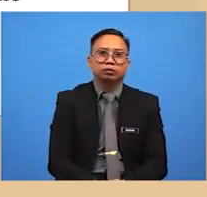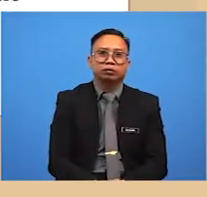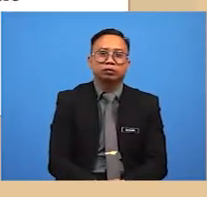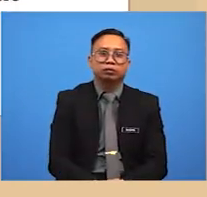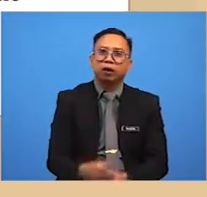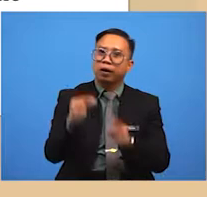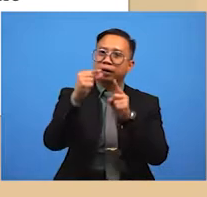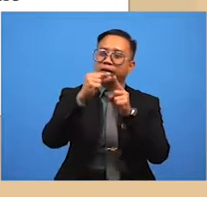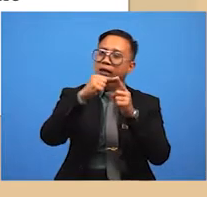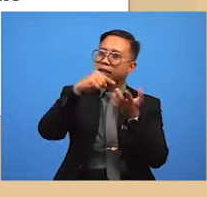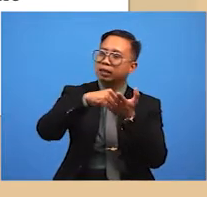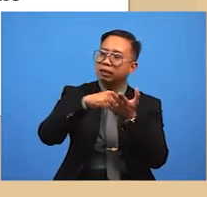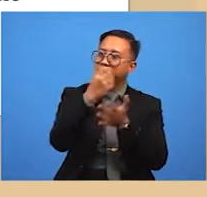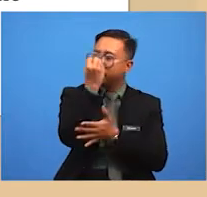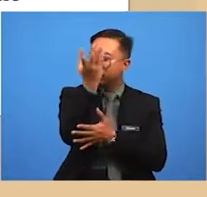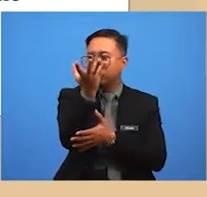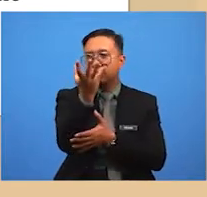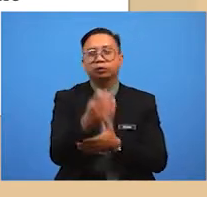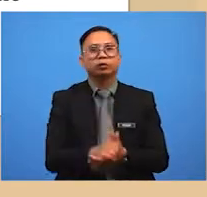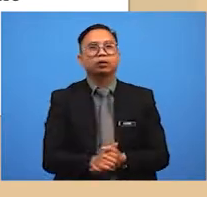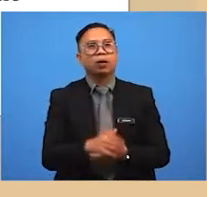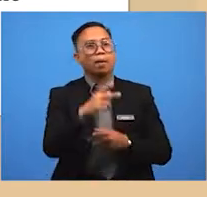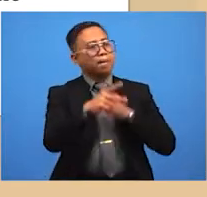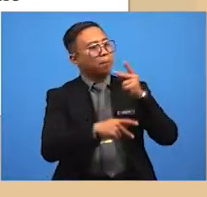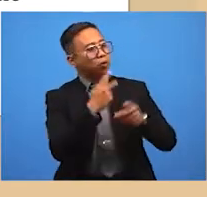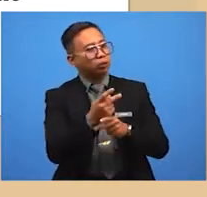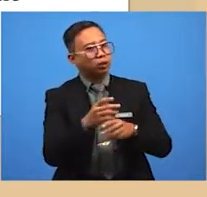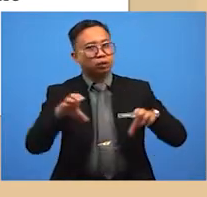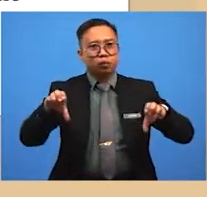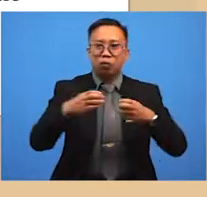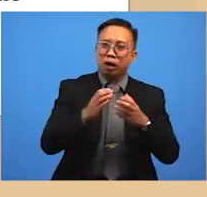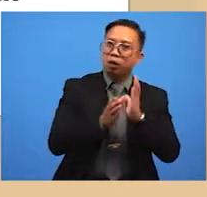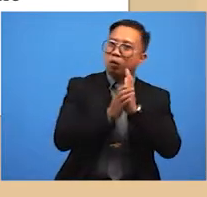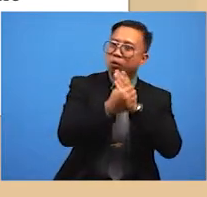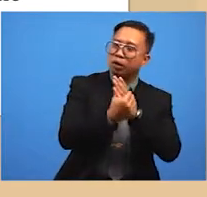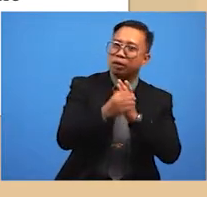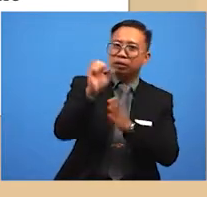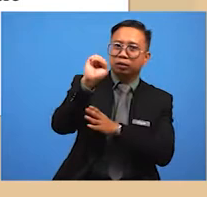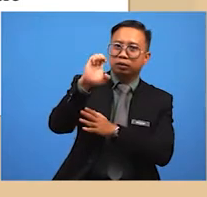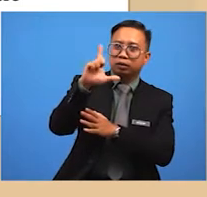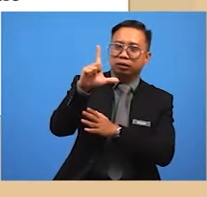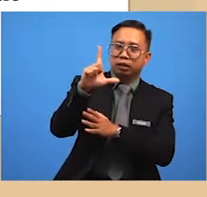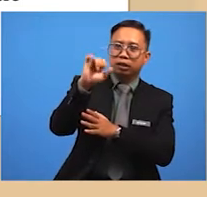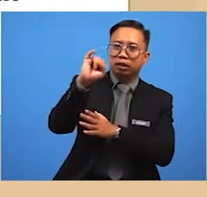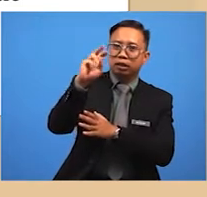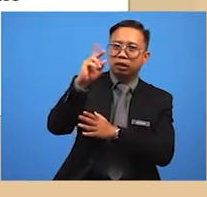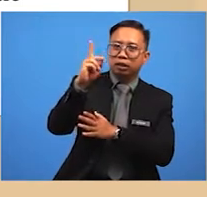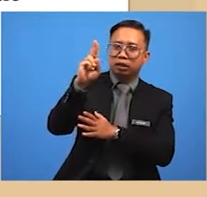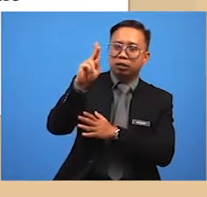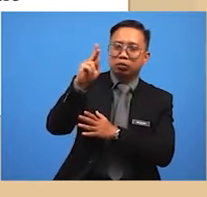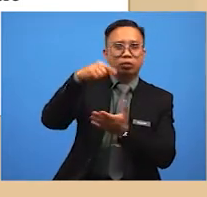Perkataan ini menerangkan proses yang dijalankan oleh sel induk megaspora